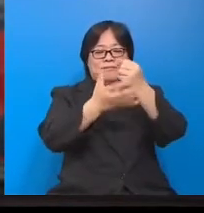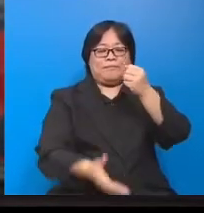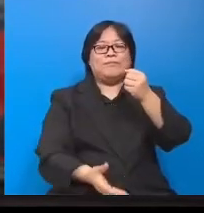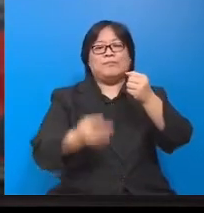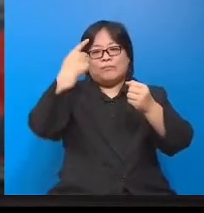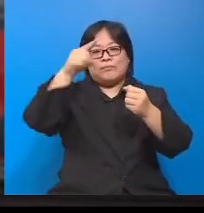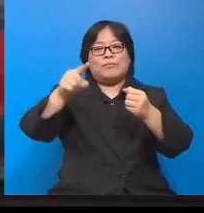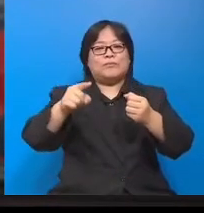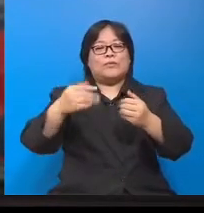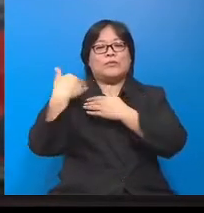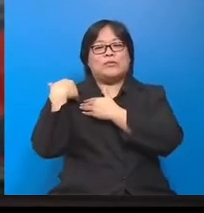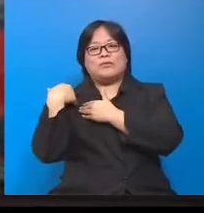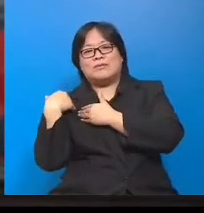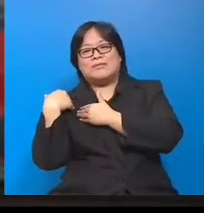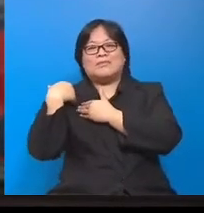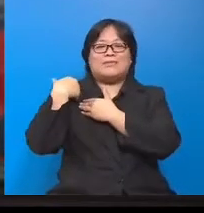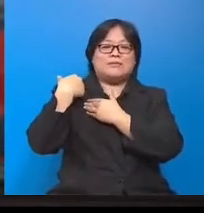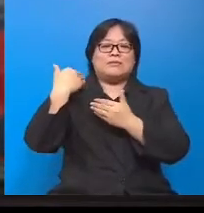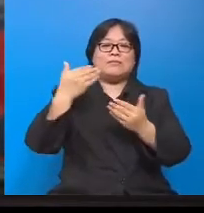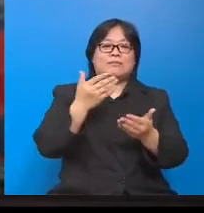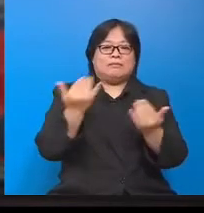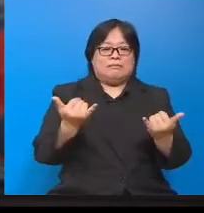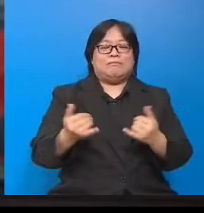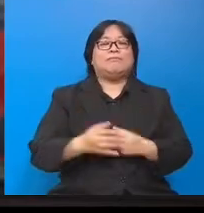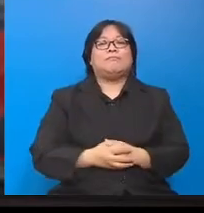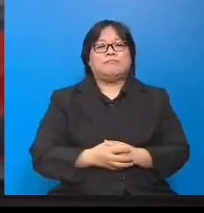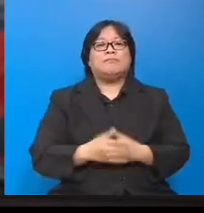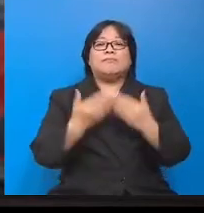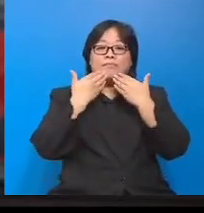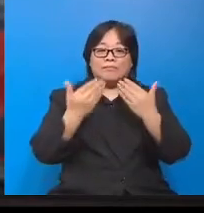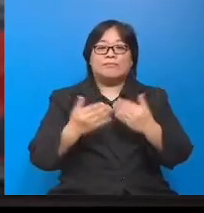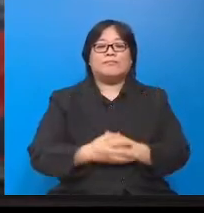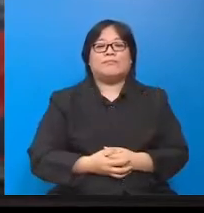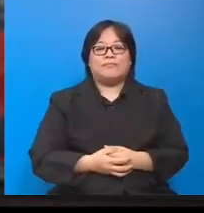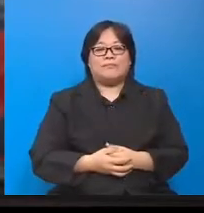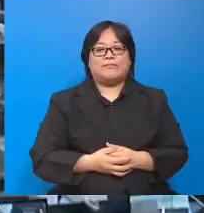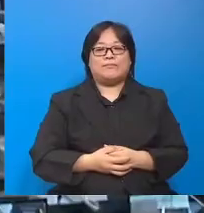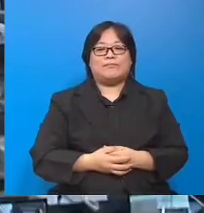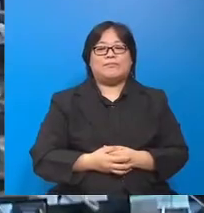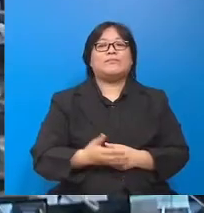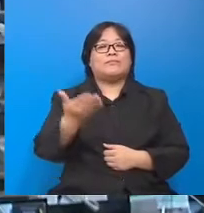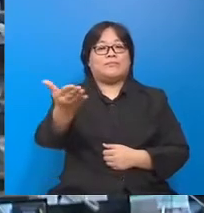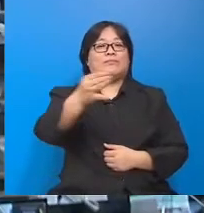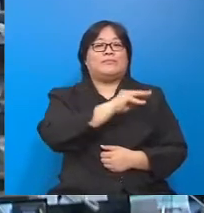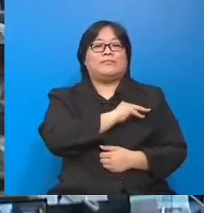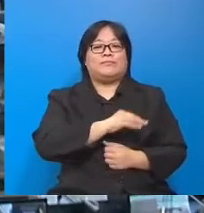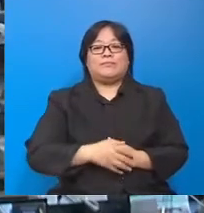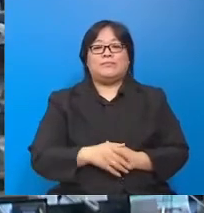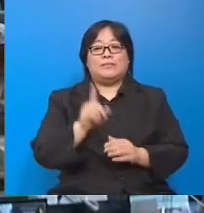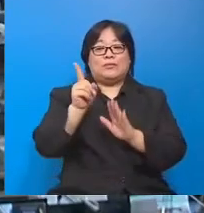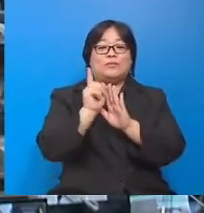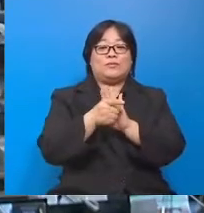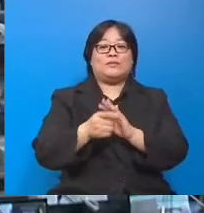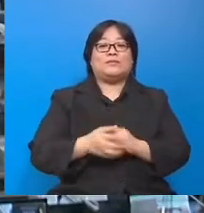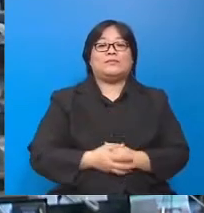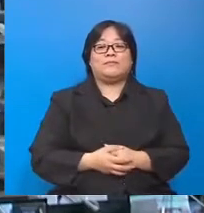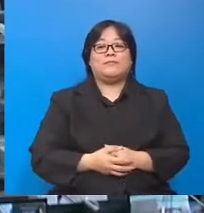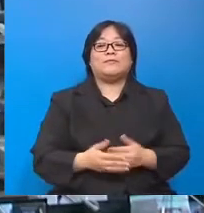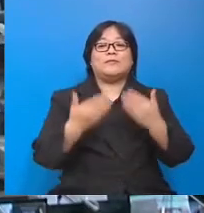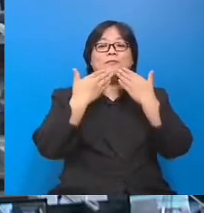bagi mengurangkan beban pengangguran yang semakin meningkat setiap celah Negeri 1 menit